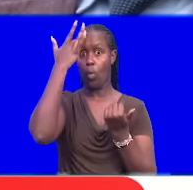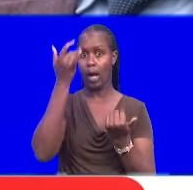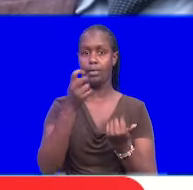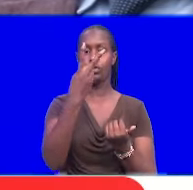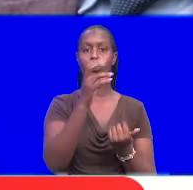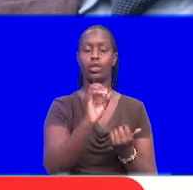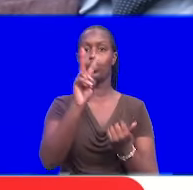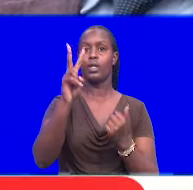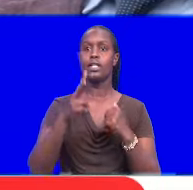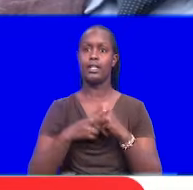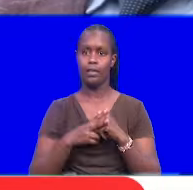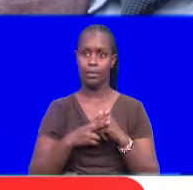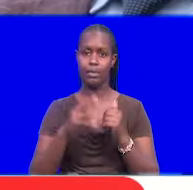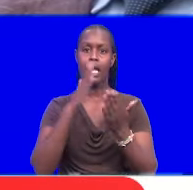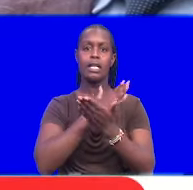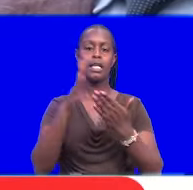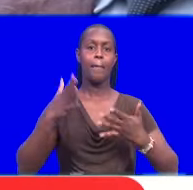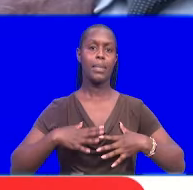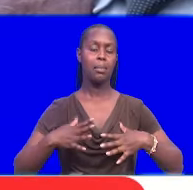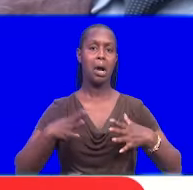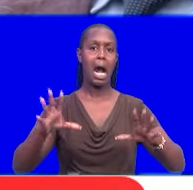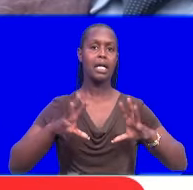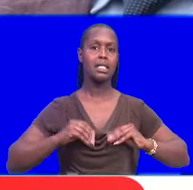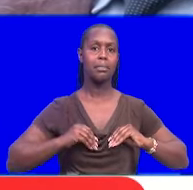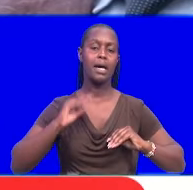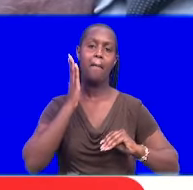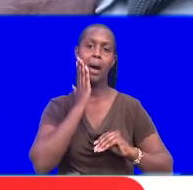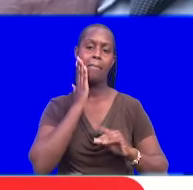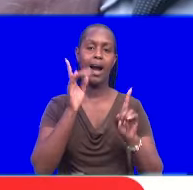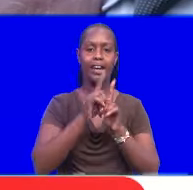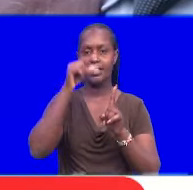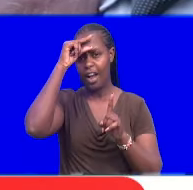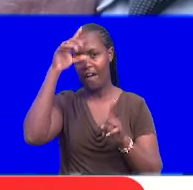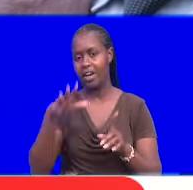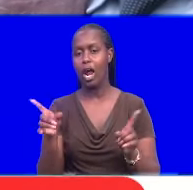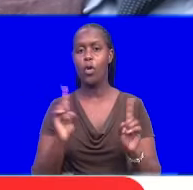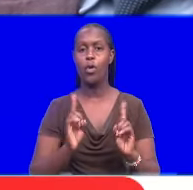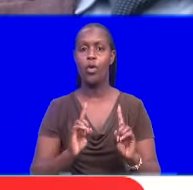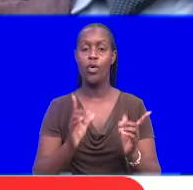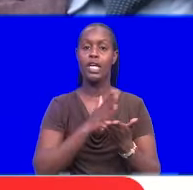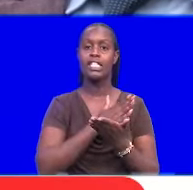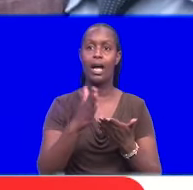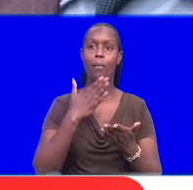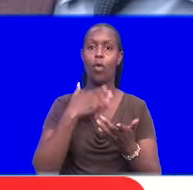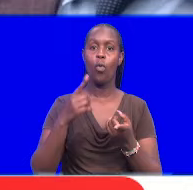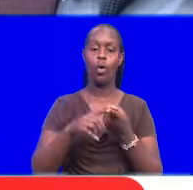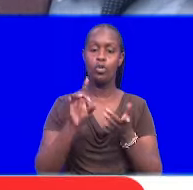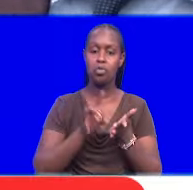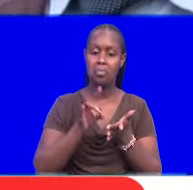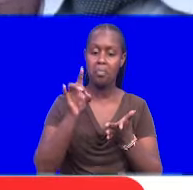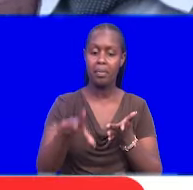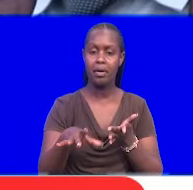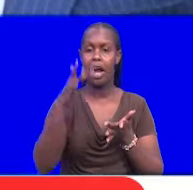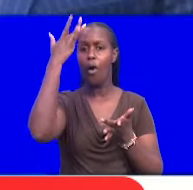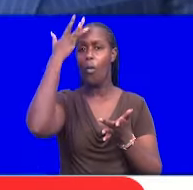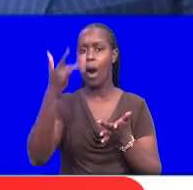bando hawajakubali governor ni mama, na kuna watu bando wanataka governor atoke na through impeachment ndio asiweze kusimama